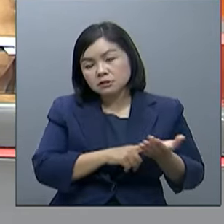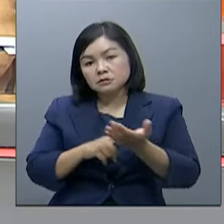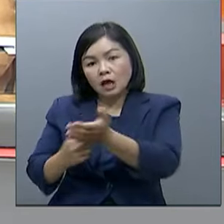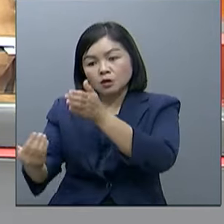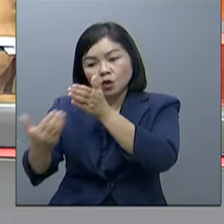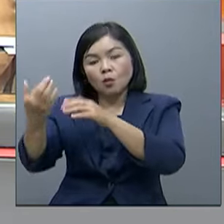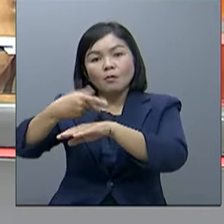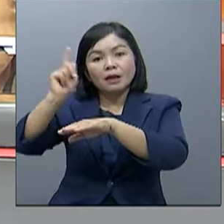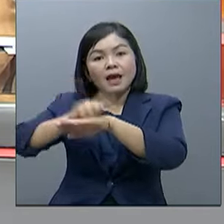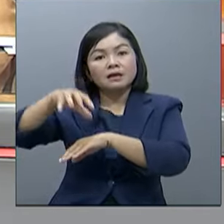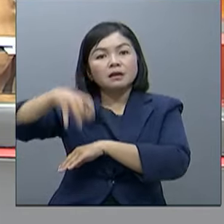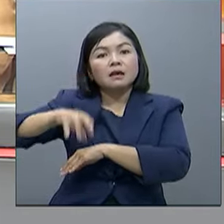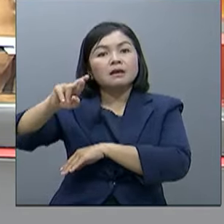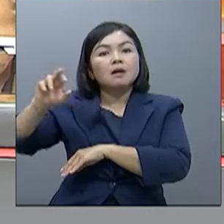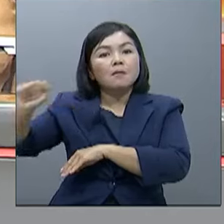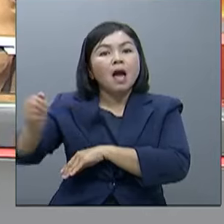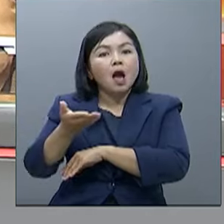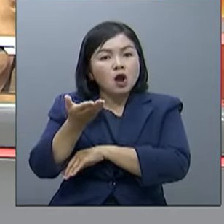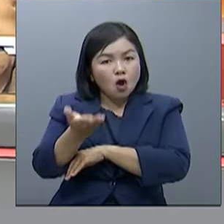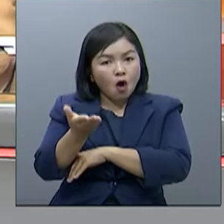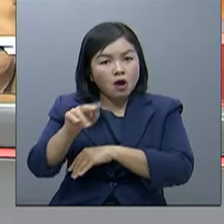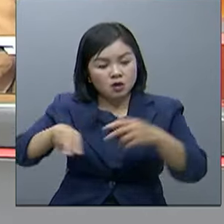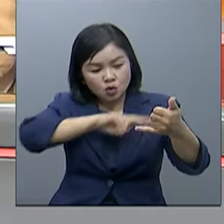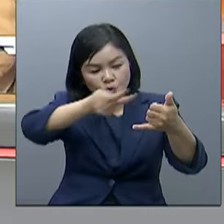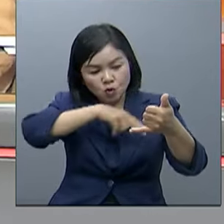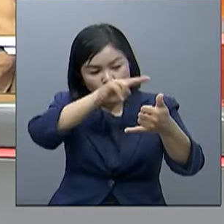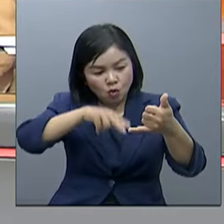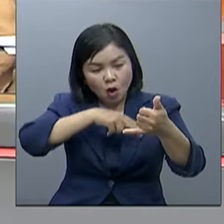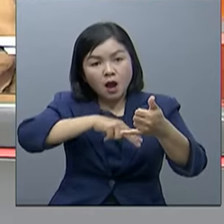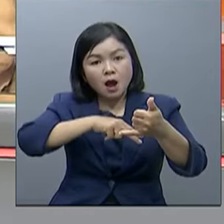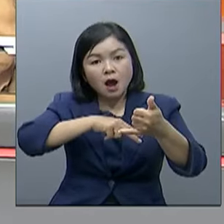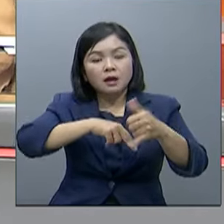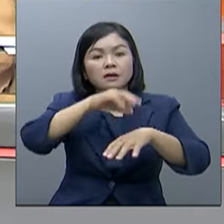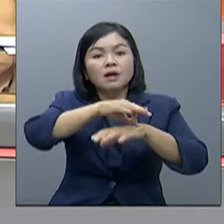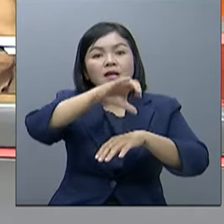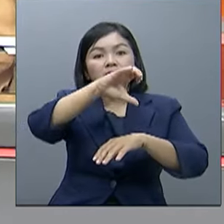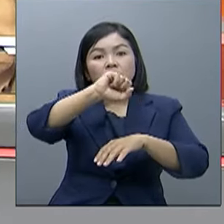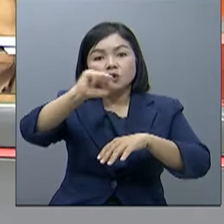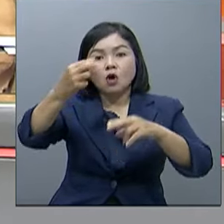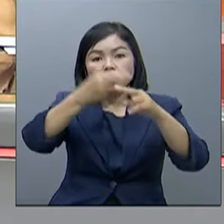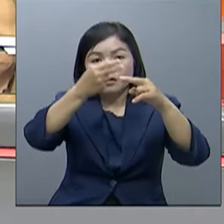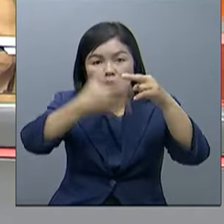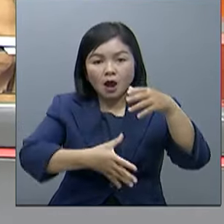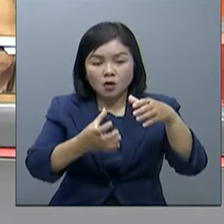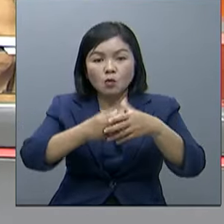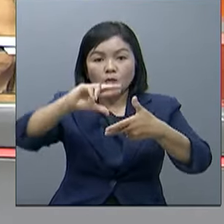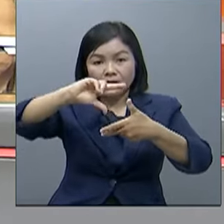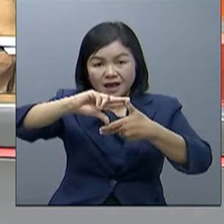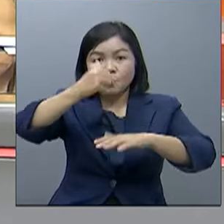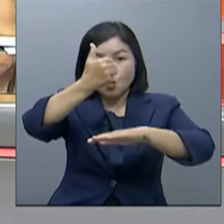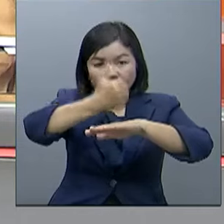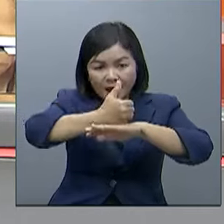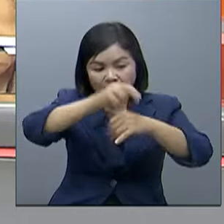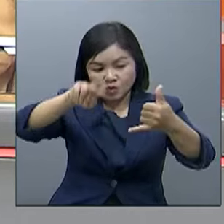าผู้แทนราษฎรค่ะขอให้สอบจริยธรรมพลเอกประวิตรวงษ์สุวรรณส.ส.บัญชีรายชื่อพรรคพลังประชารัฐในกรณี